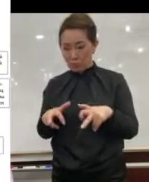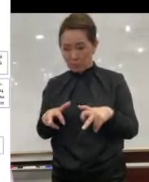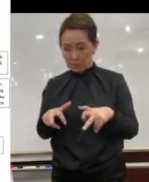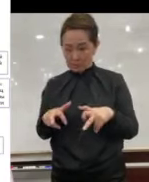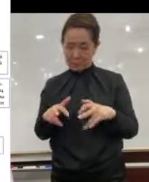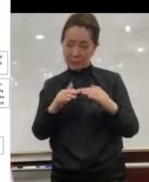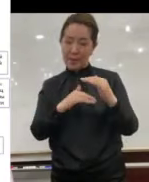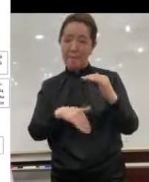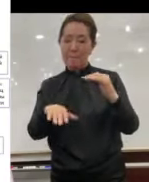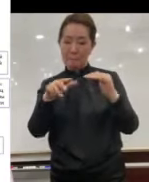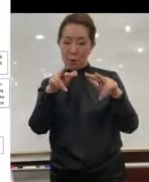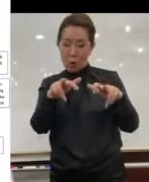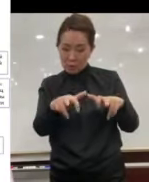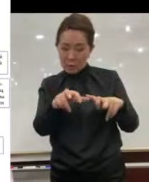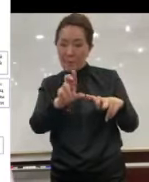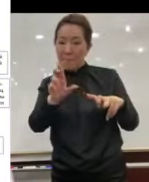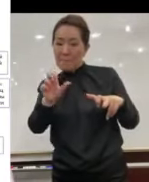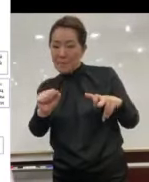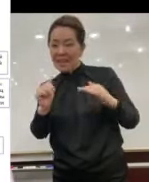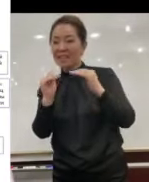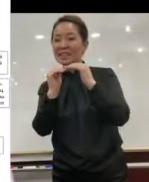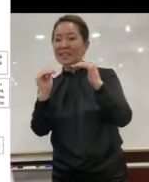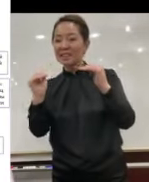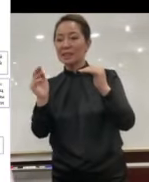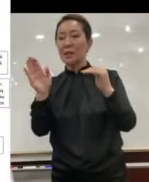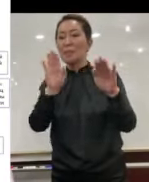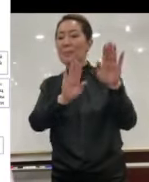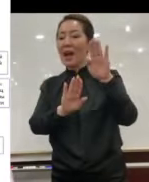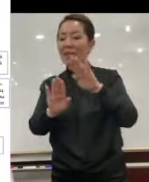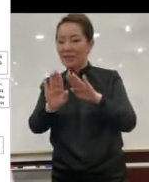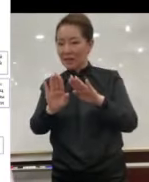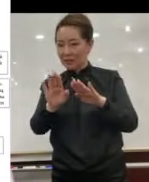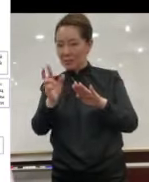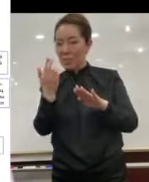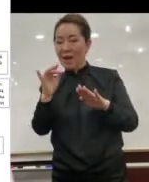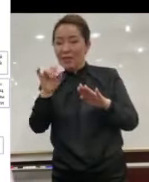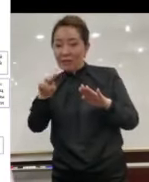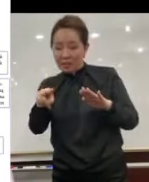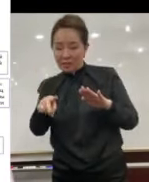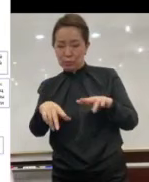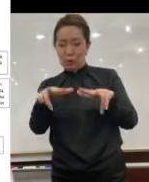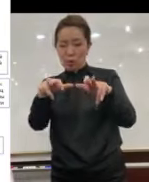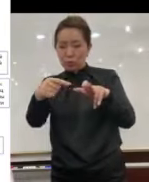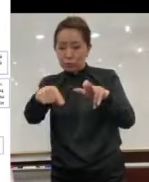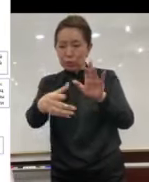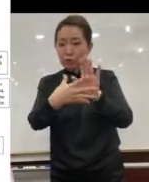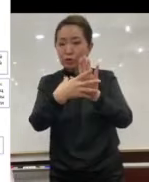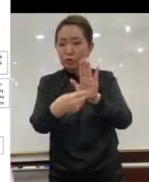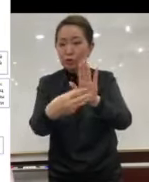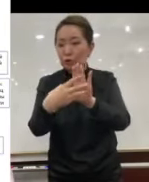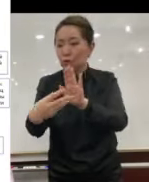ба тэгш байдлын тухай сургалт буюу одоо хөгжлийн бэрхшээлийн нөлөөллийн сургалт байгаа.